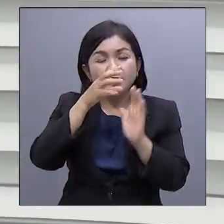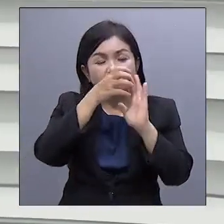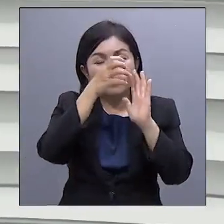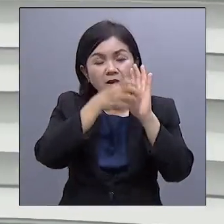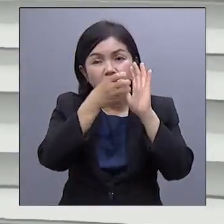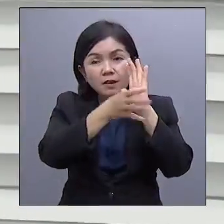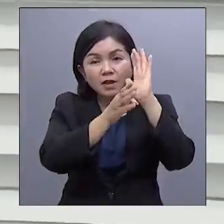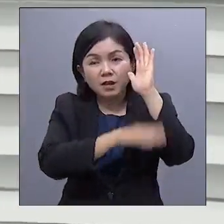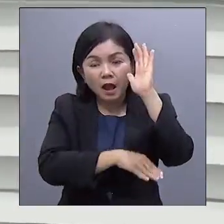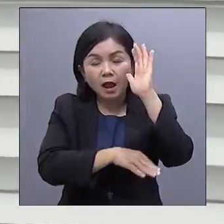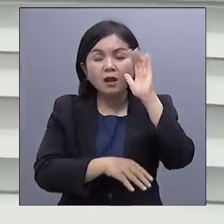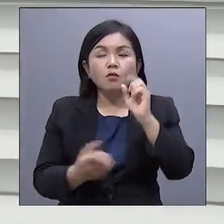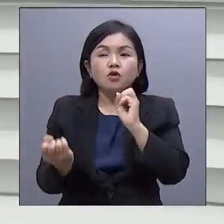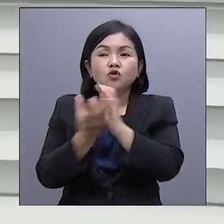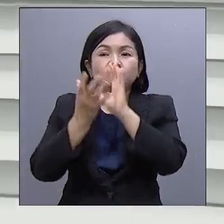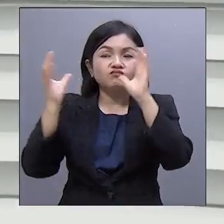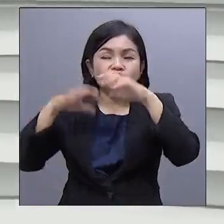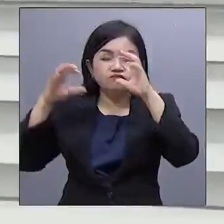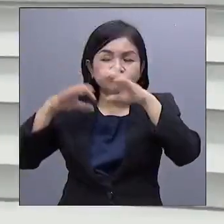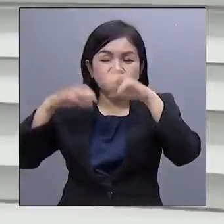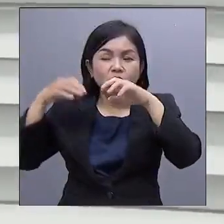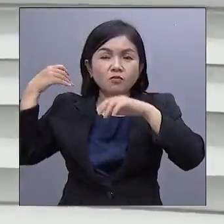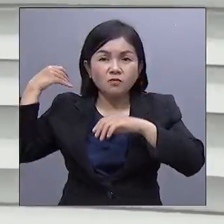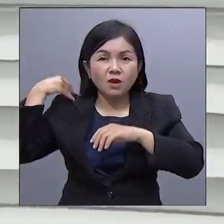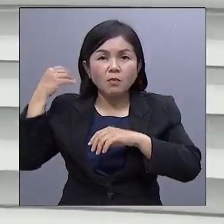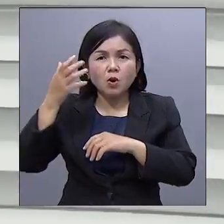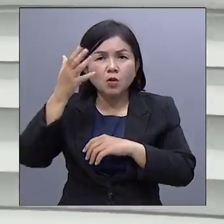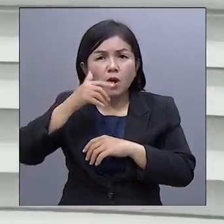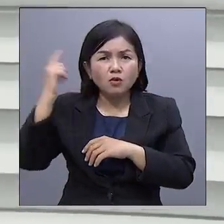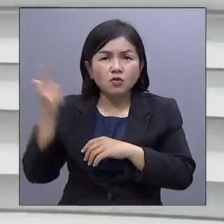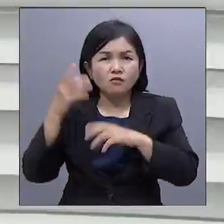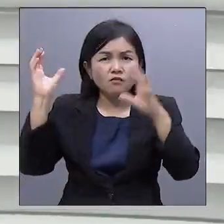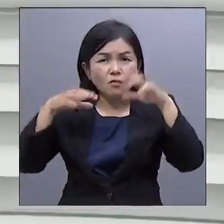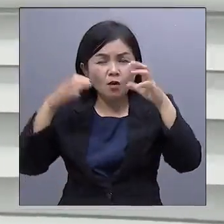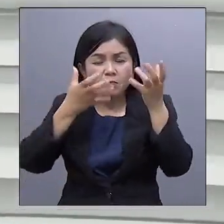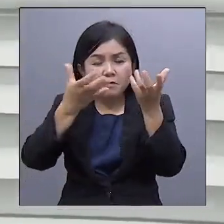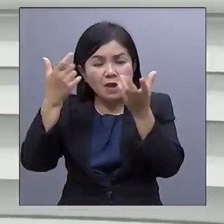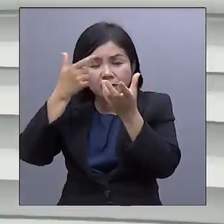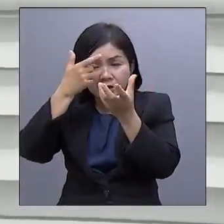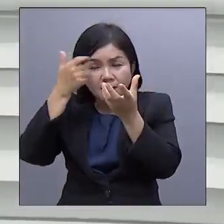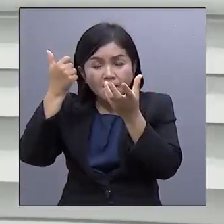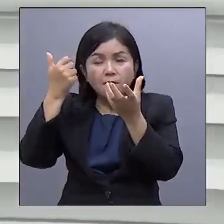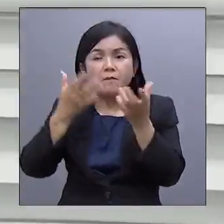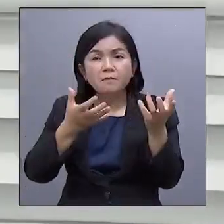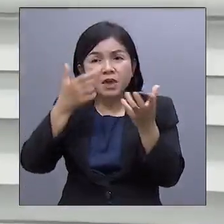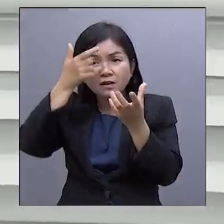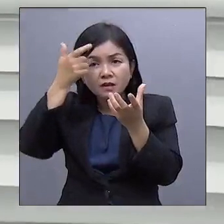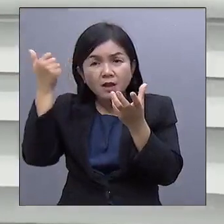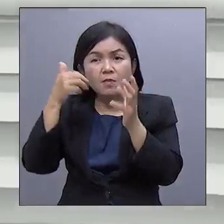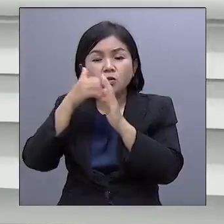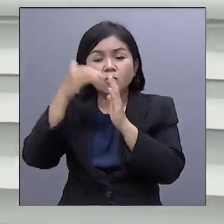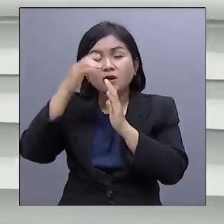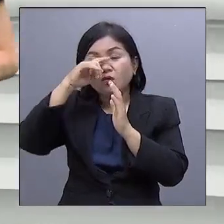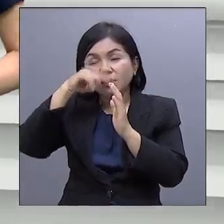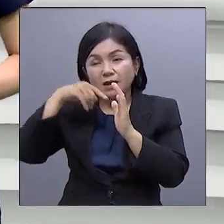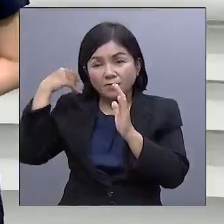ก็ยังคงมีโอกาสที่จะเกิดฝนตกหนักขึ้นได้นะคะเนื่องจากว่ามีร่องมรสุมรั้วแนวของเมฆฝนพาดผ่านบริเวณตอนบนของประเทศไทย